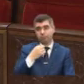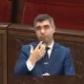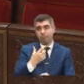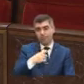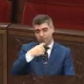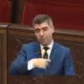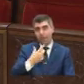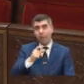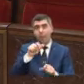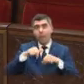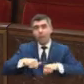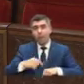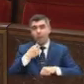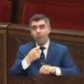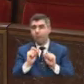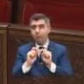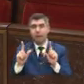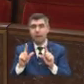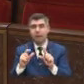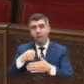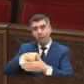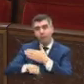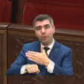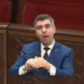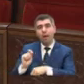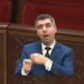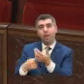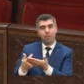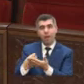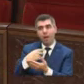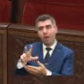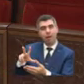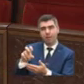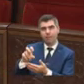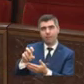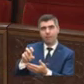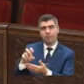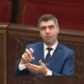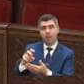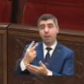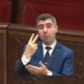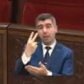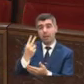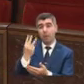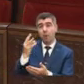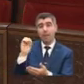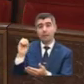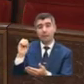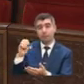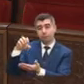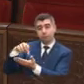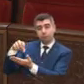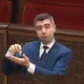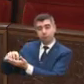القروي. فغنبغي نذكر بأن عندنا 1200 نقطة استخلاص ديال الفواتير ما كافياش. نعم، هادشي علاش